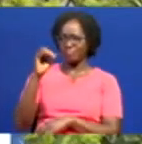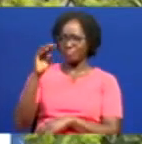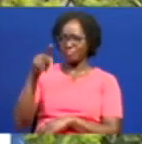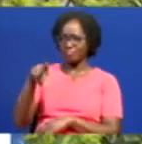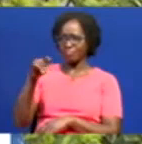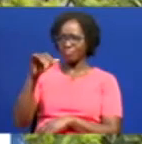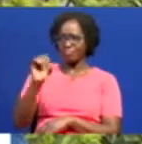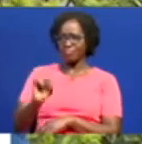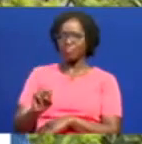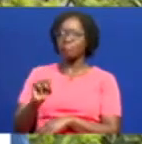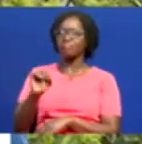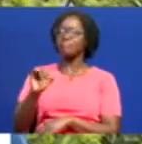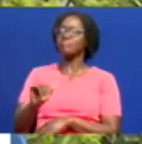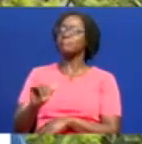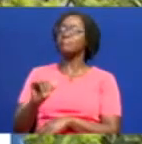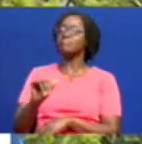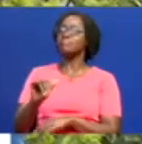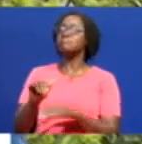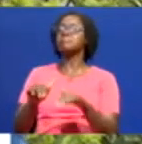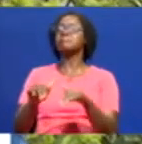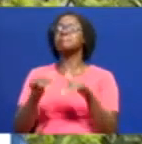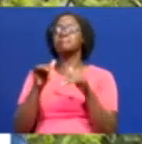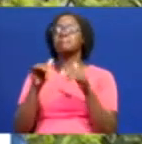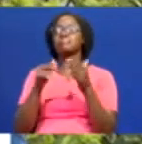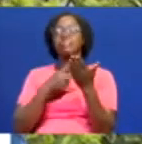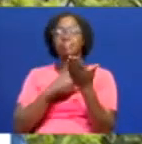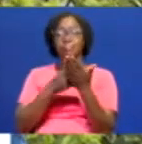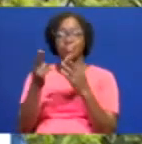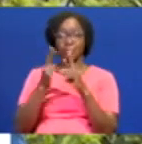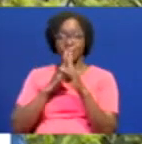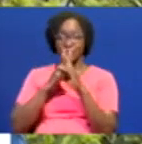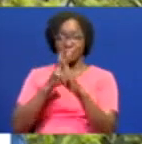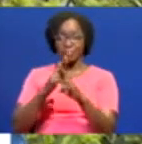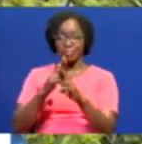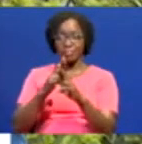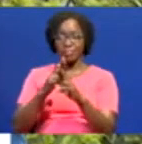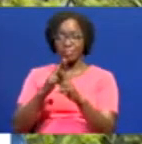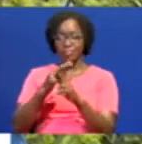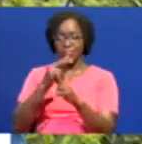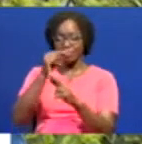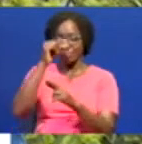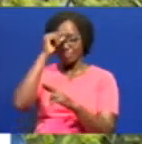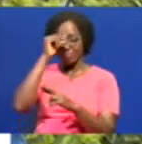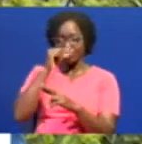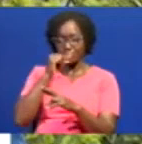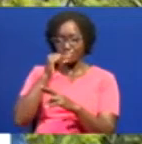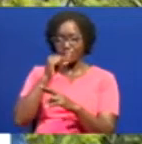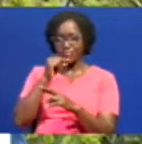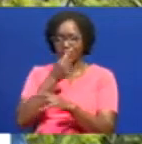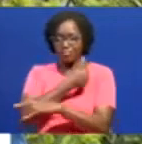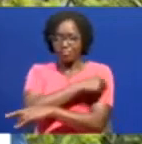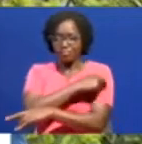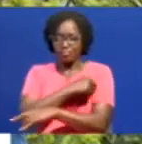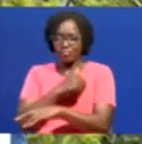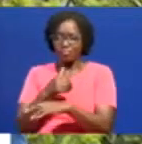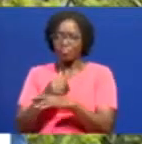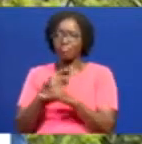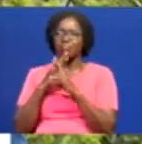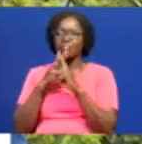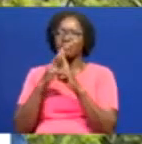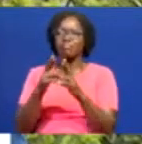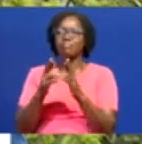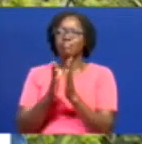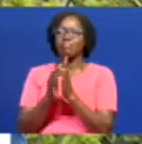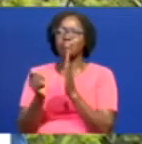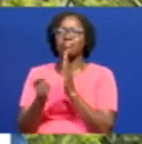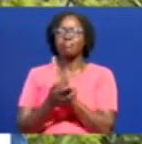I was told to wait for 2 weeks for the results that were taken by Aga Khan Hospital, and then now after the result, a month